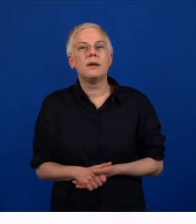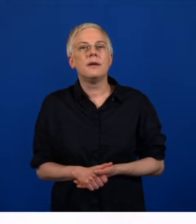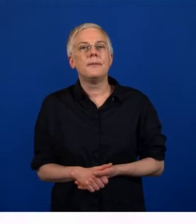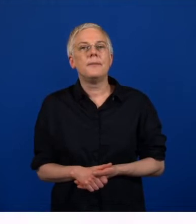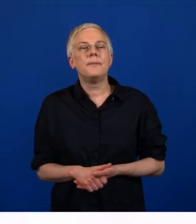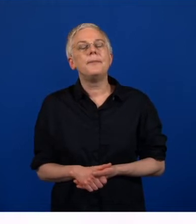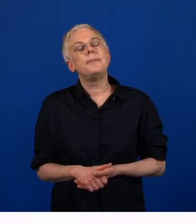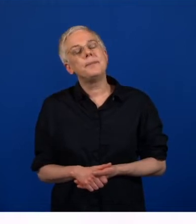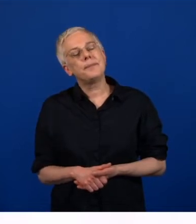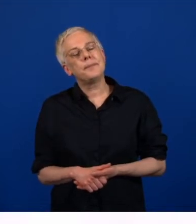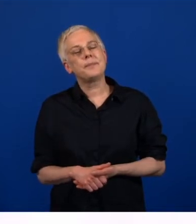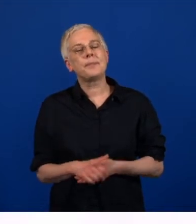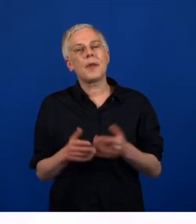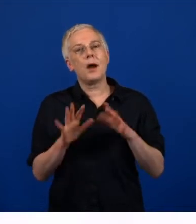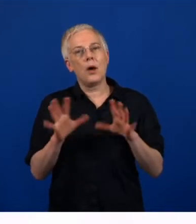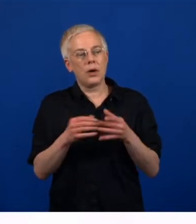längerer Zeit auch abnehmende